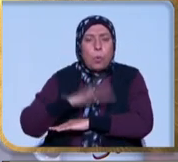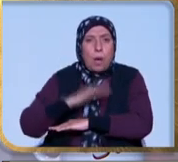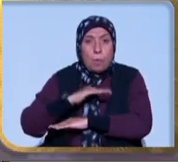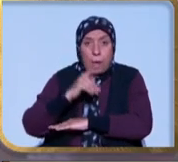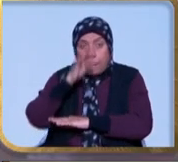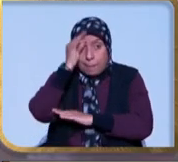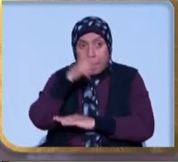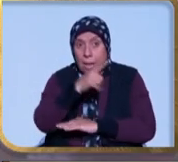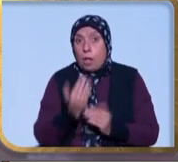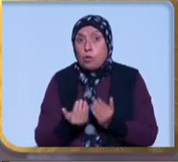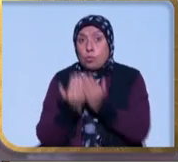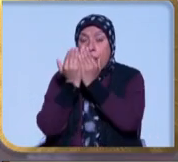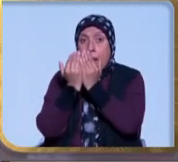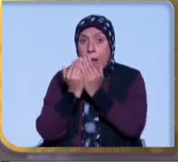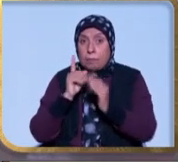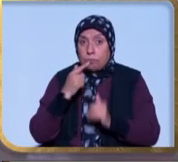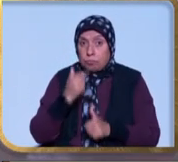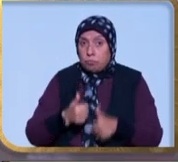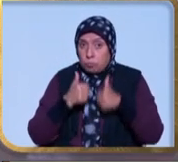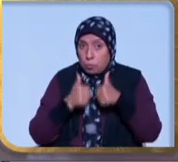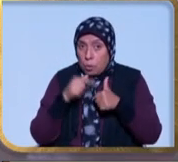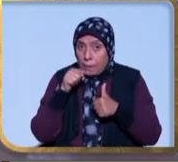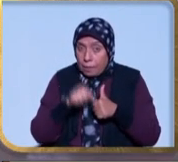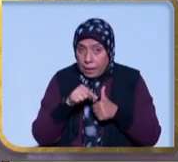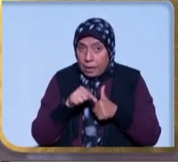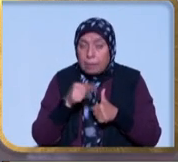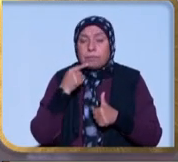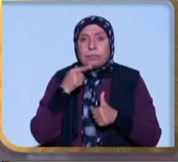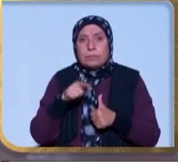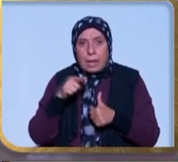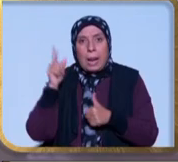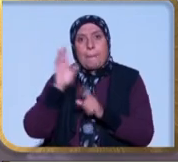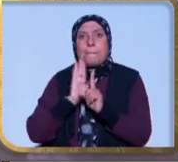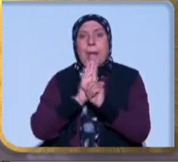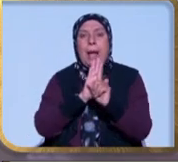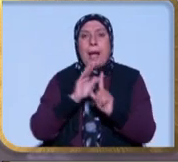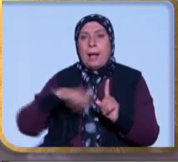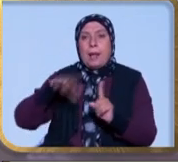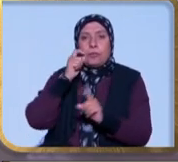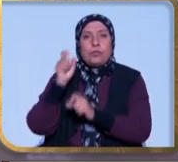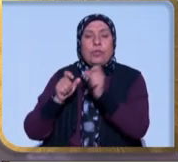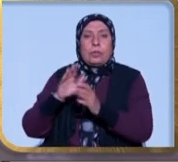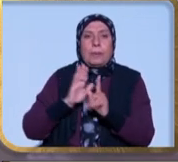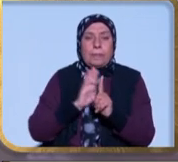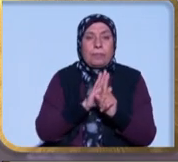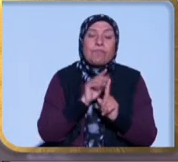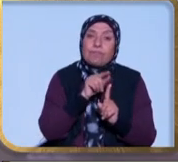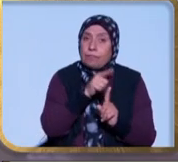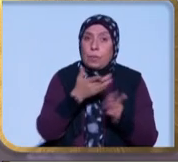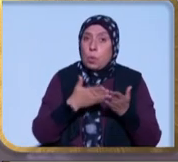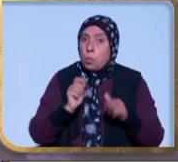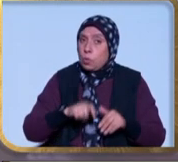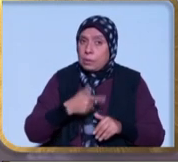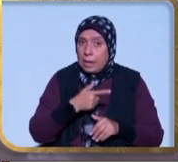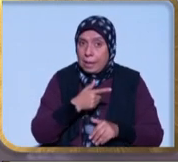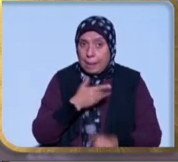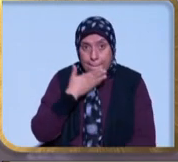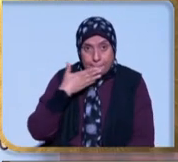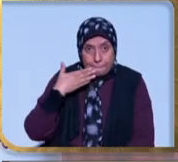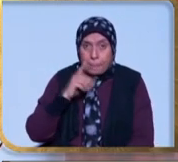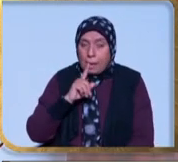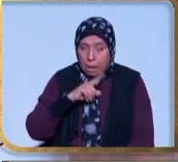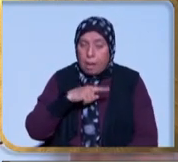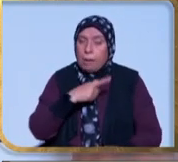إسرائيل. فدعا سيدنا موسى ربه، فكشف ربنا سبحانه وتعالى رفع البلاء والعذاب